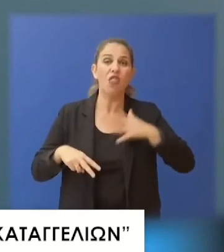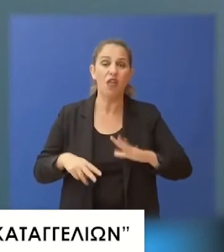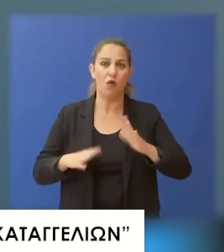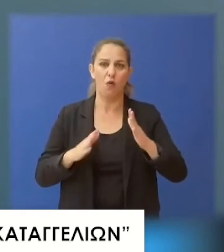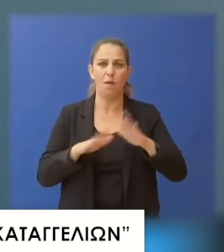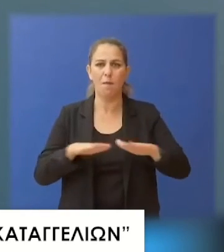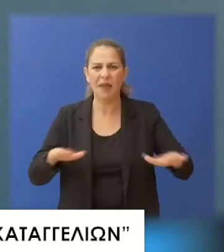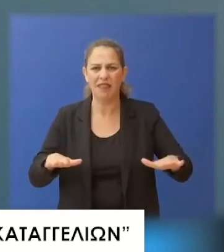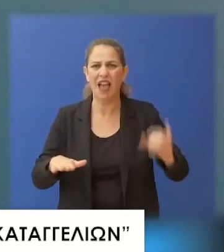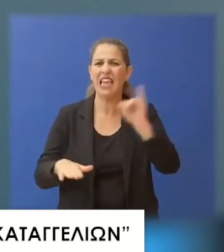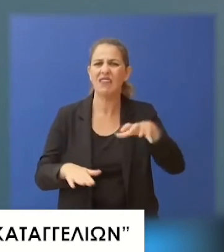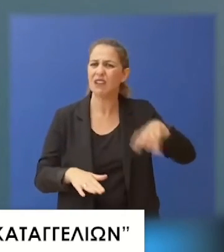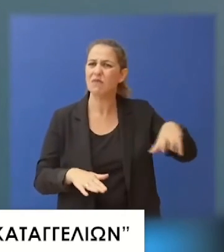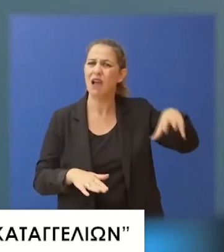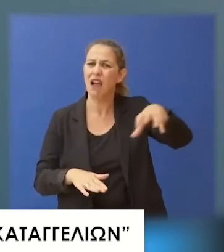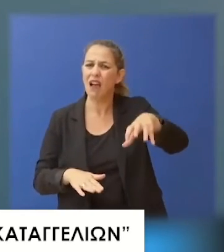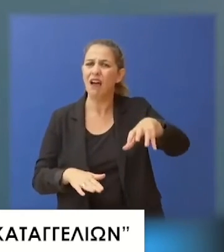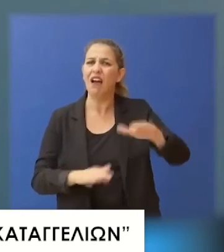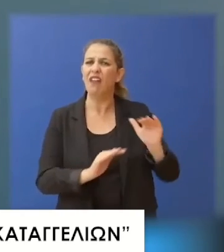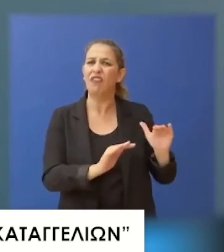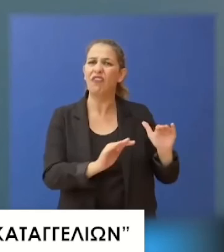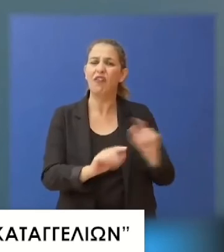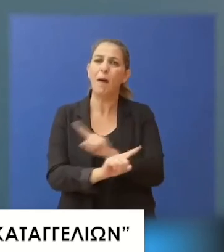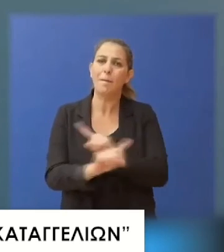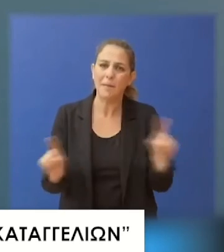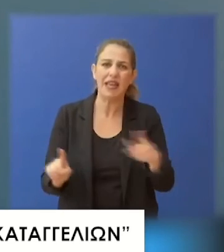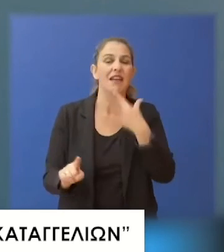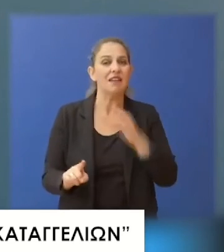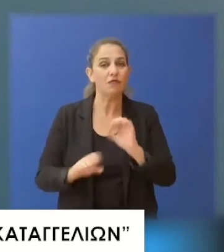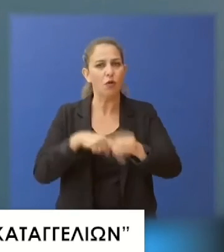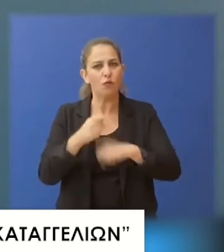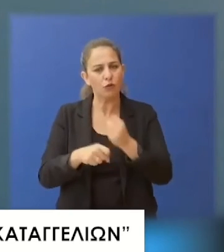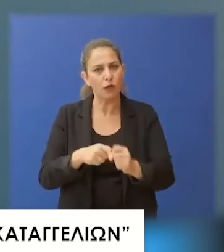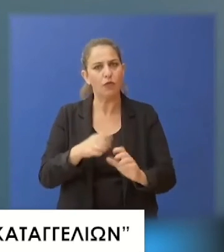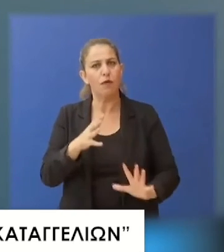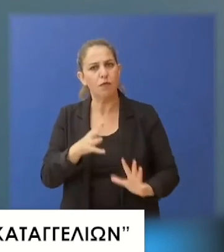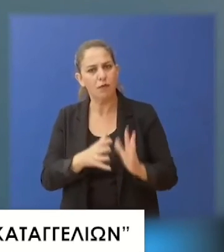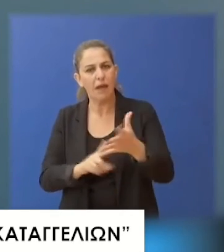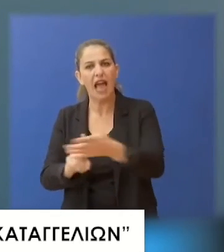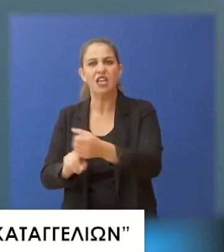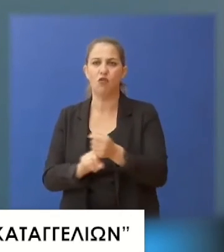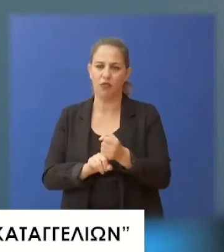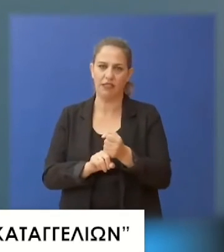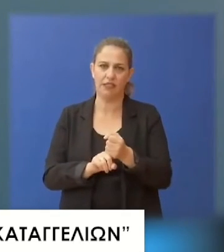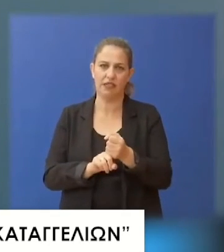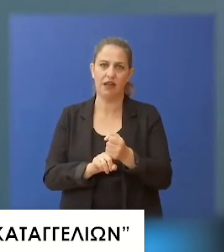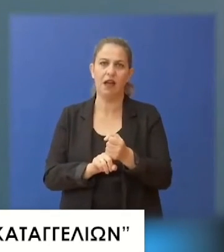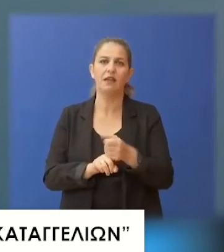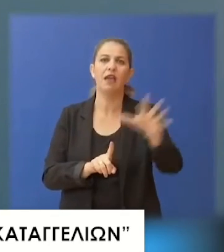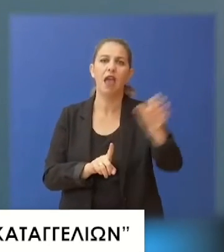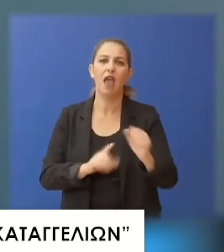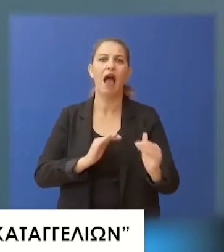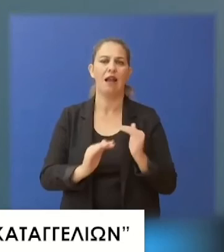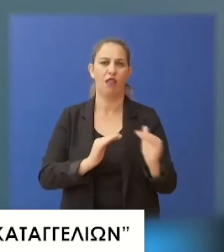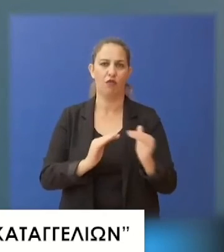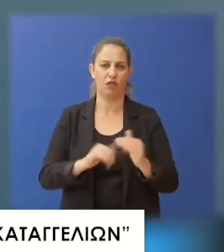δομές. Για το σκοπό αυτό, ενισχύεται διαρκώς ο θεσμός της αναδοχής και της υιοθεσίας και ήδη το 40% των